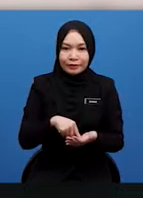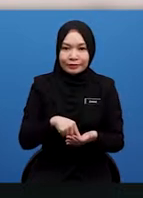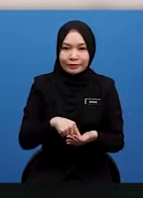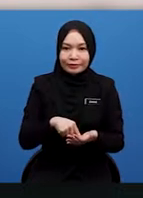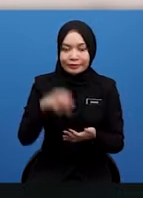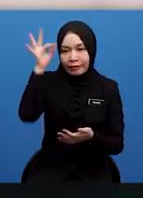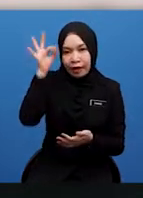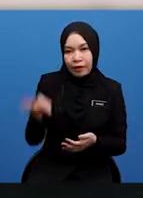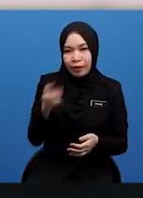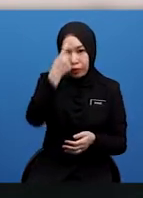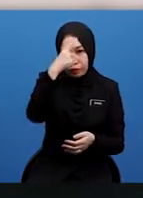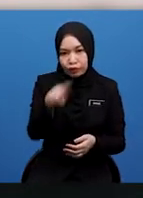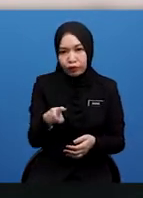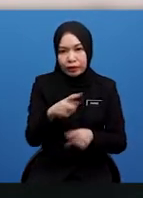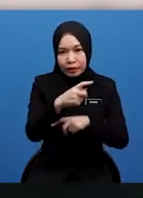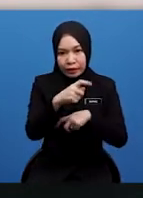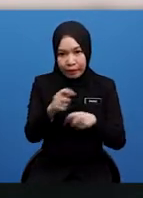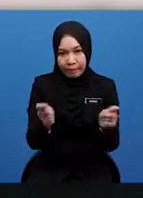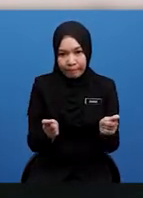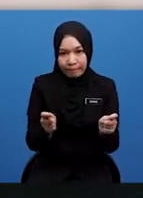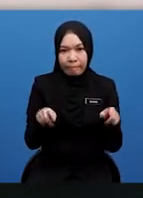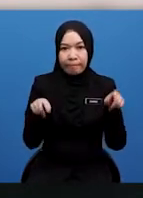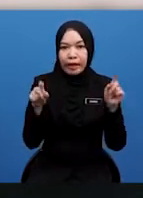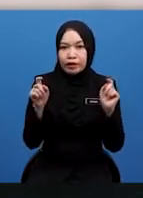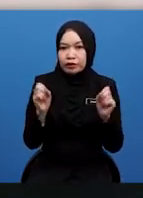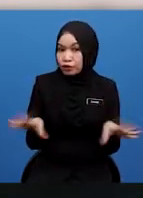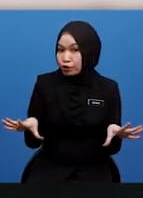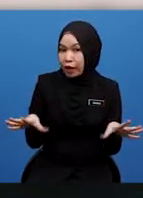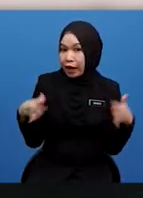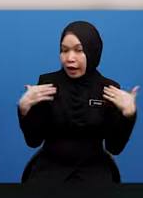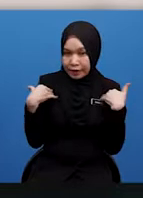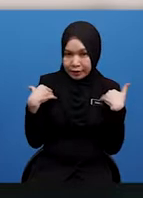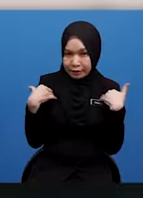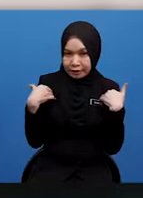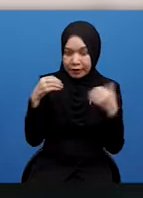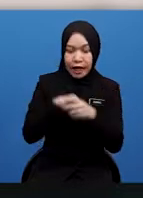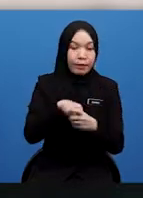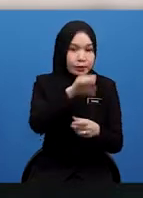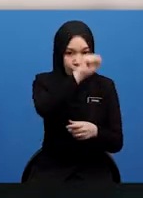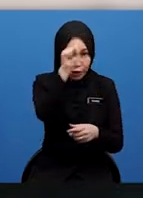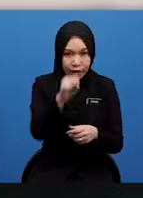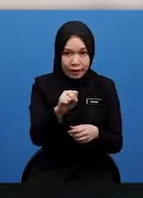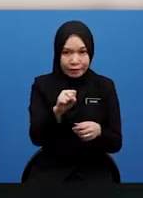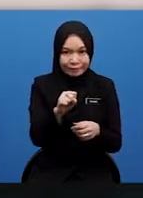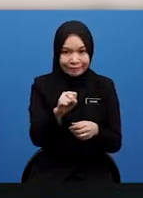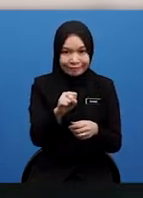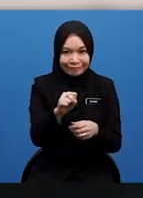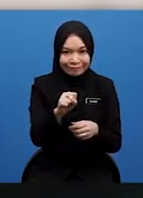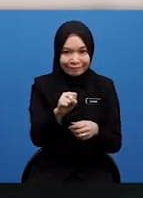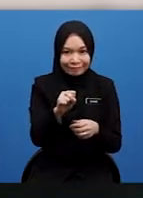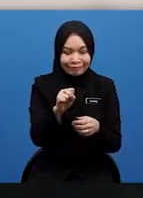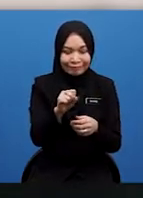Maklumat untuk tempat sememangnya sudah terdapat di dalam soalan, iaitu